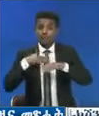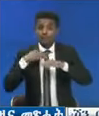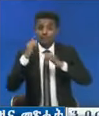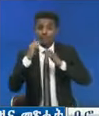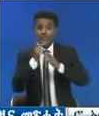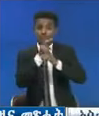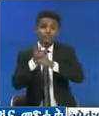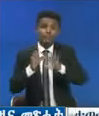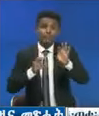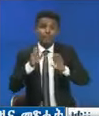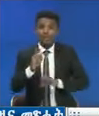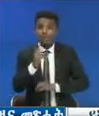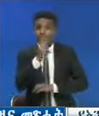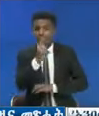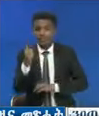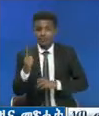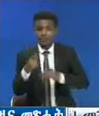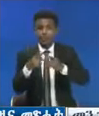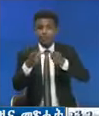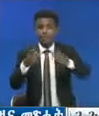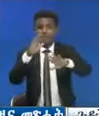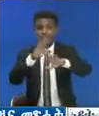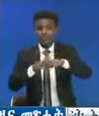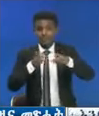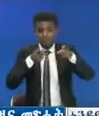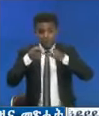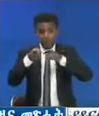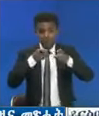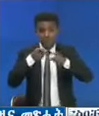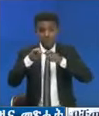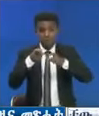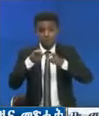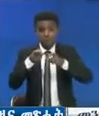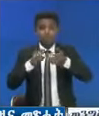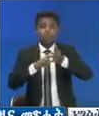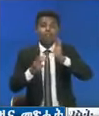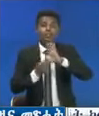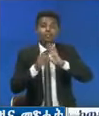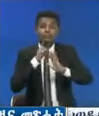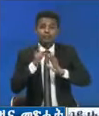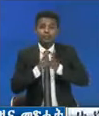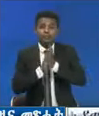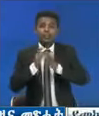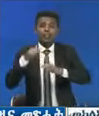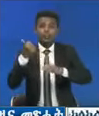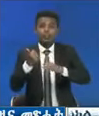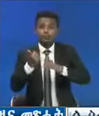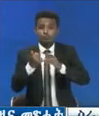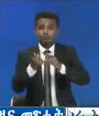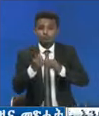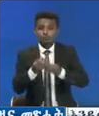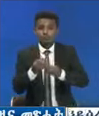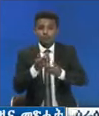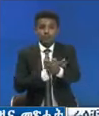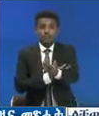በእያንዳንዱ ማሳ ራሱን ከተቆጣጠረ የማሳውን ተቆጣጠረ ማለት ነው። ሌላው የግጦሽ ወጣዎች ኖራሉ። ሌላም ደን